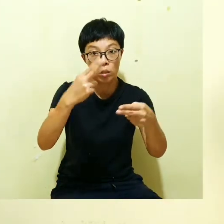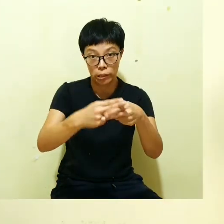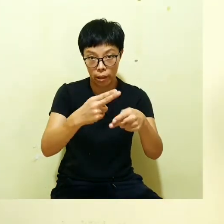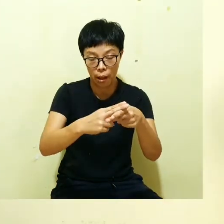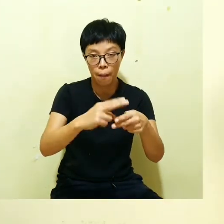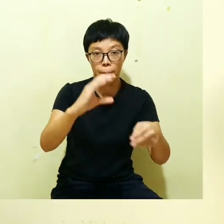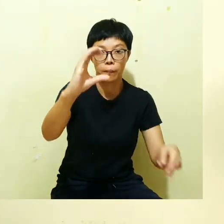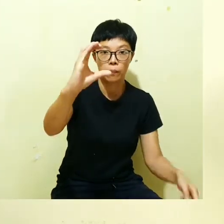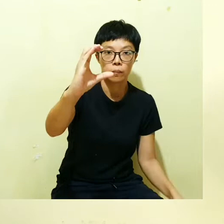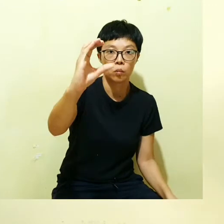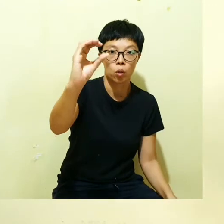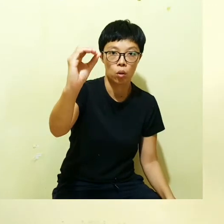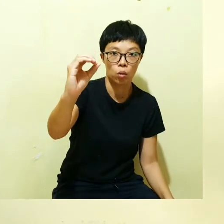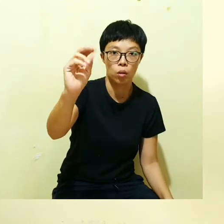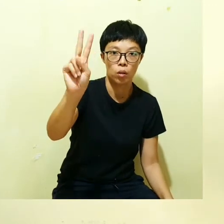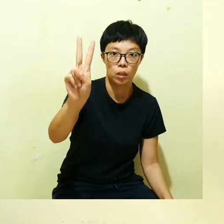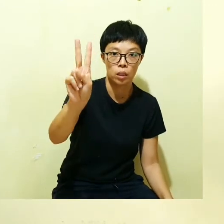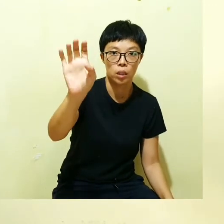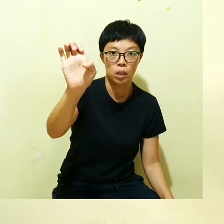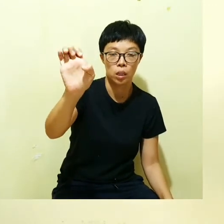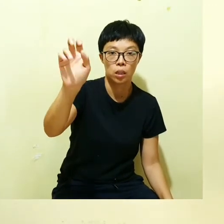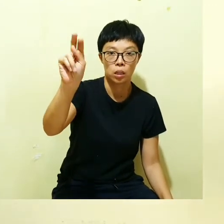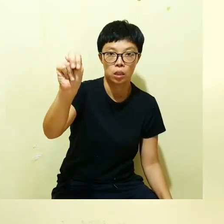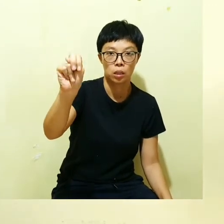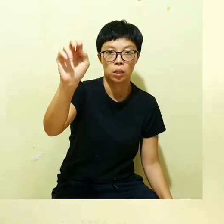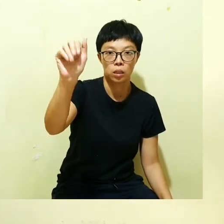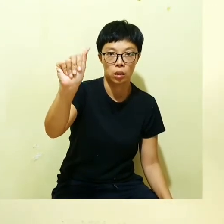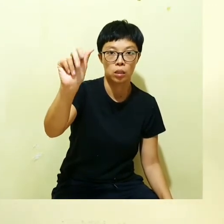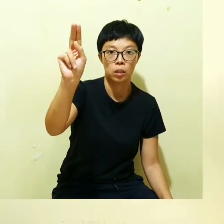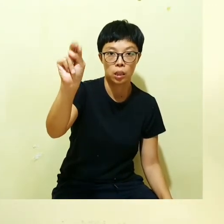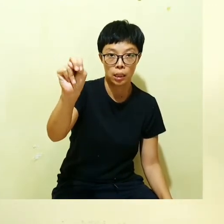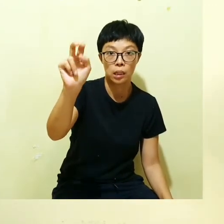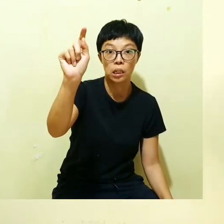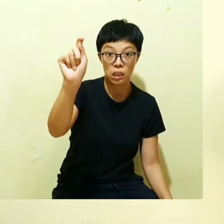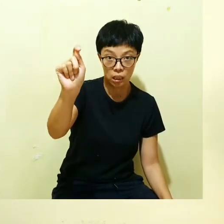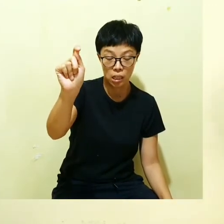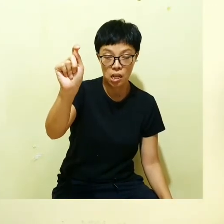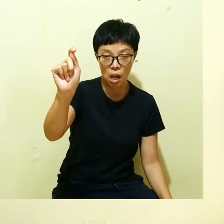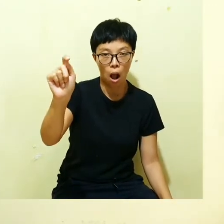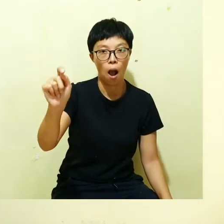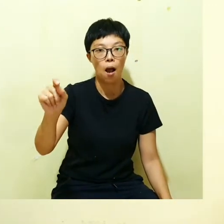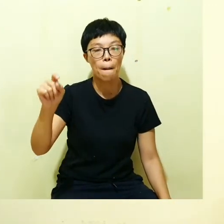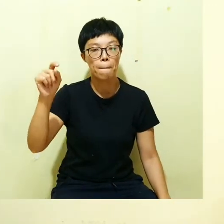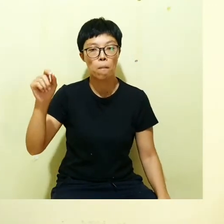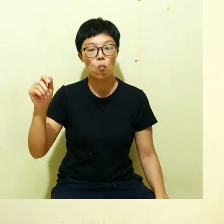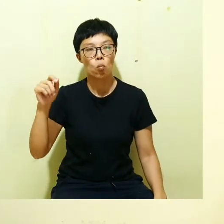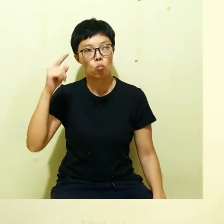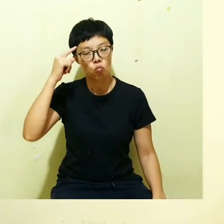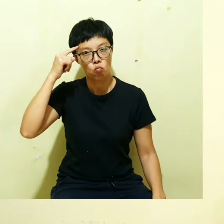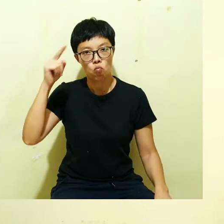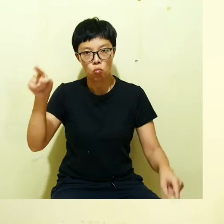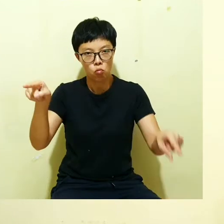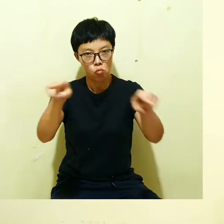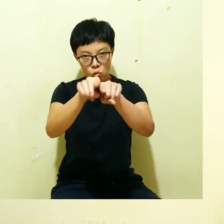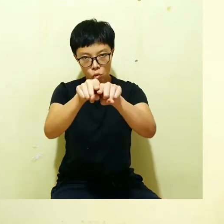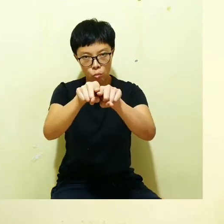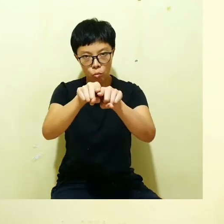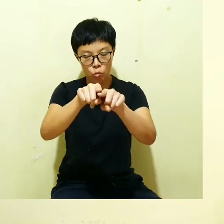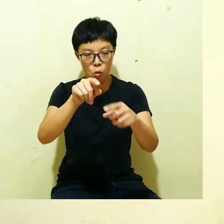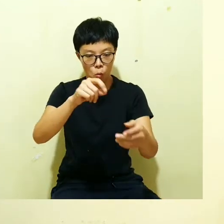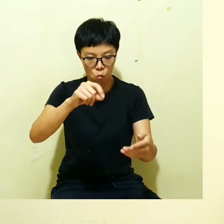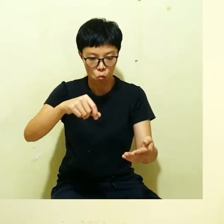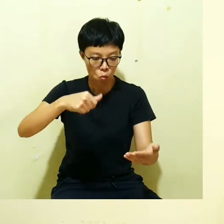头的形状，这是它的眼睛，这是它的骷髅头的 shape。 我每次听到人家说结婚就是进入坟墓